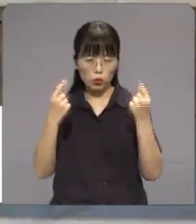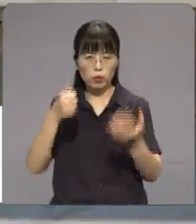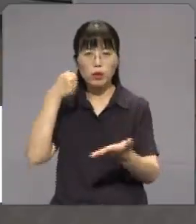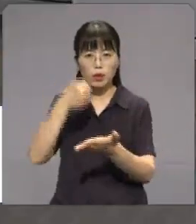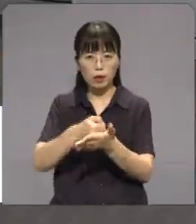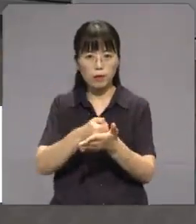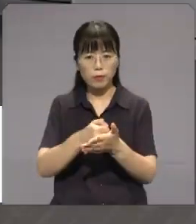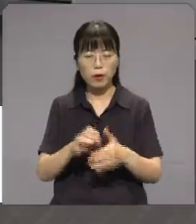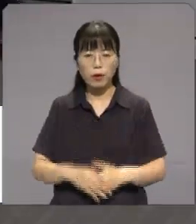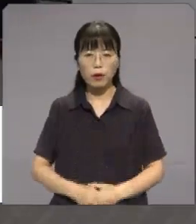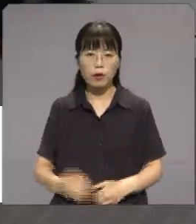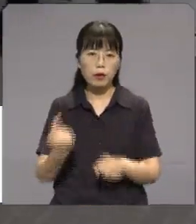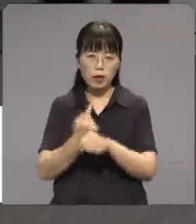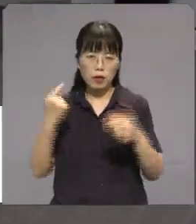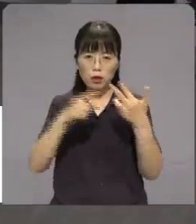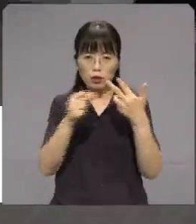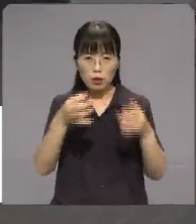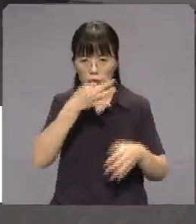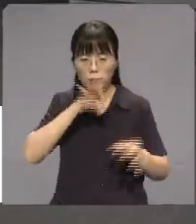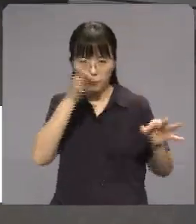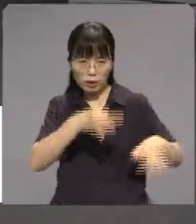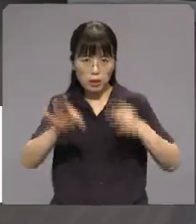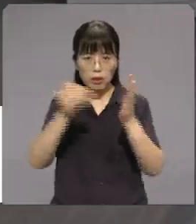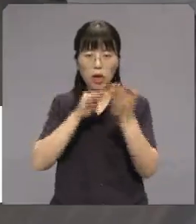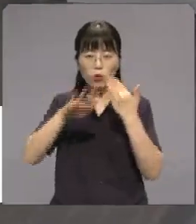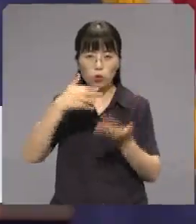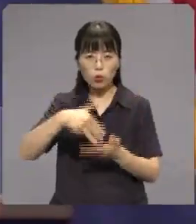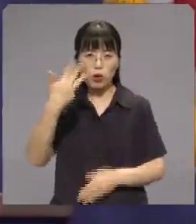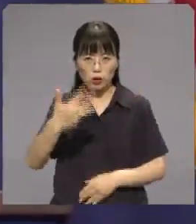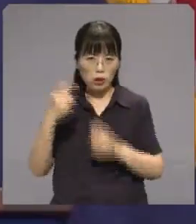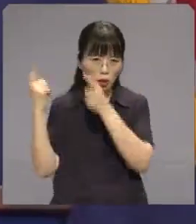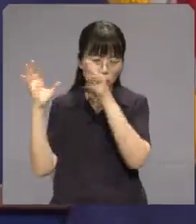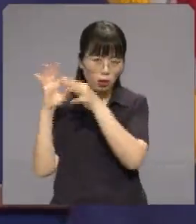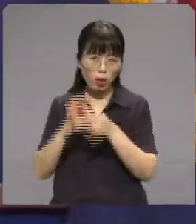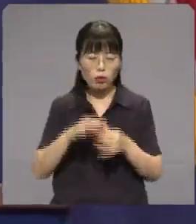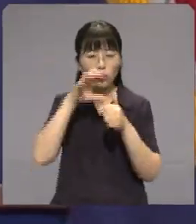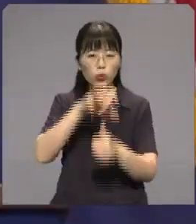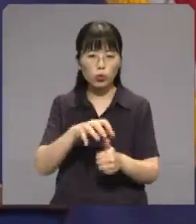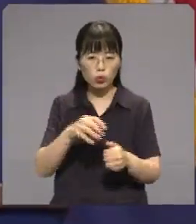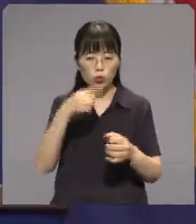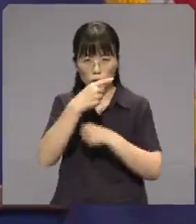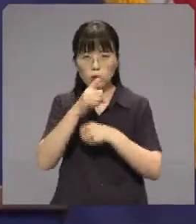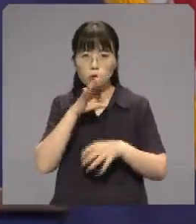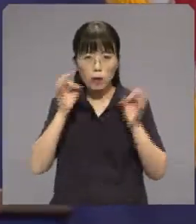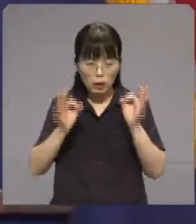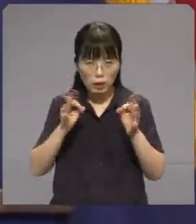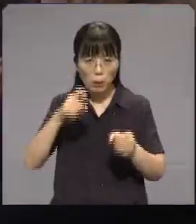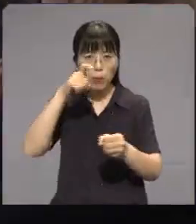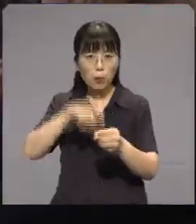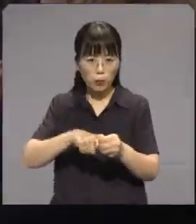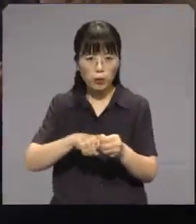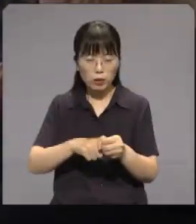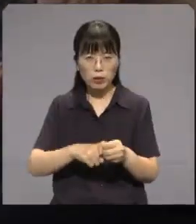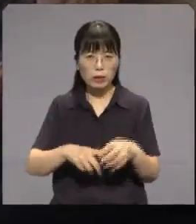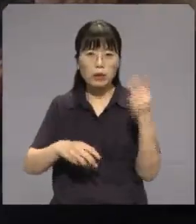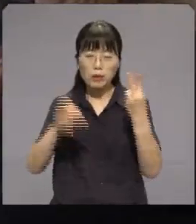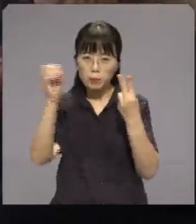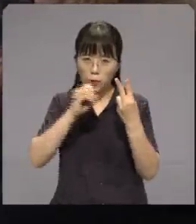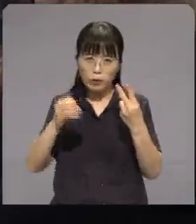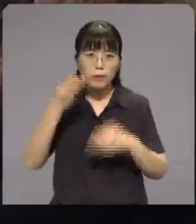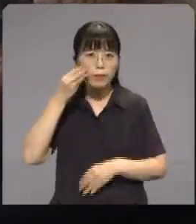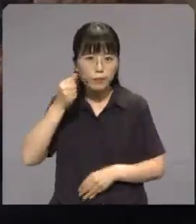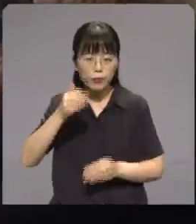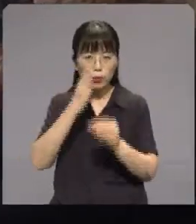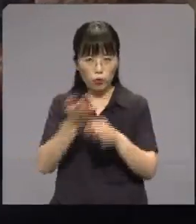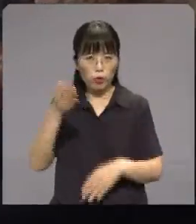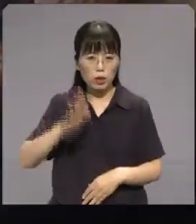했습니다 지난해 7월 금리 인상 후 여덟 번 연속 동결입니다 연주는 물가가 목표치인 2% 향해 순항하고